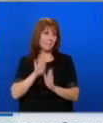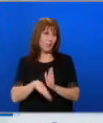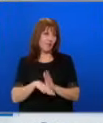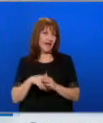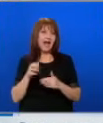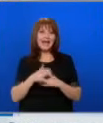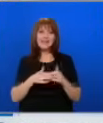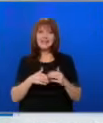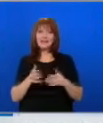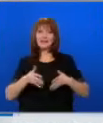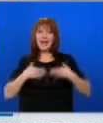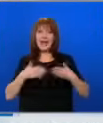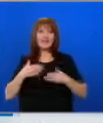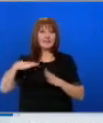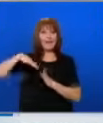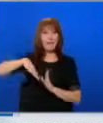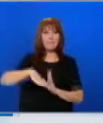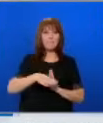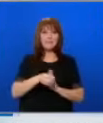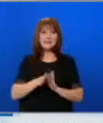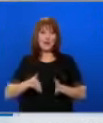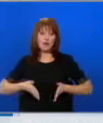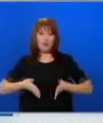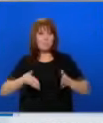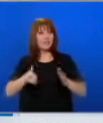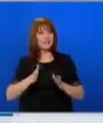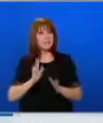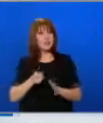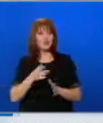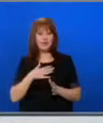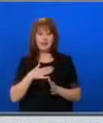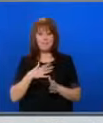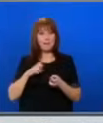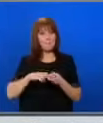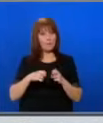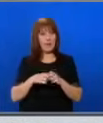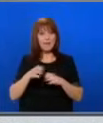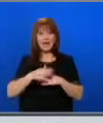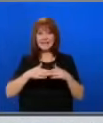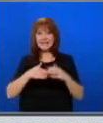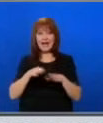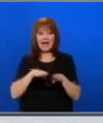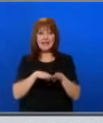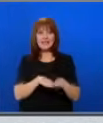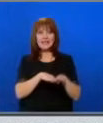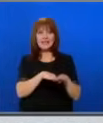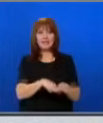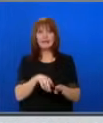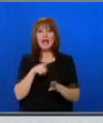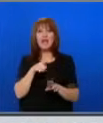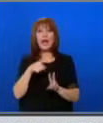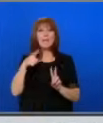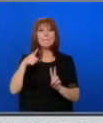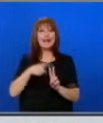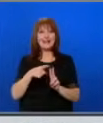Снегът радва, когато е на пистите. На пъти обаче може да предизвика и проблеми. Сняг и задръствания на прохода предел.